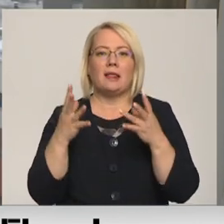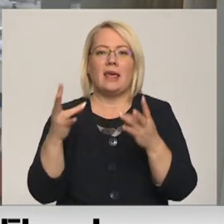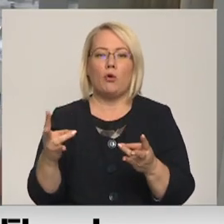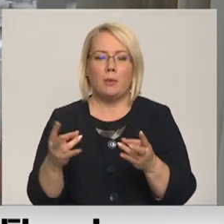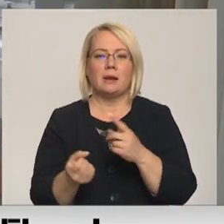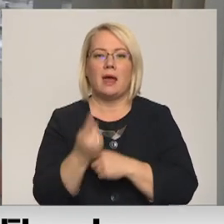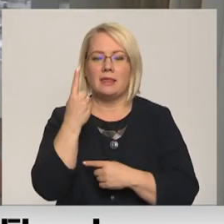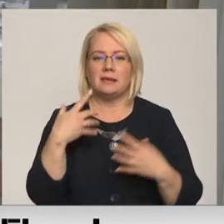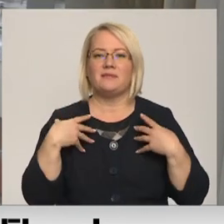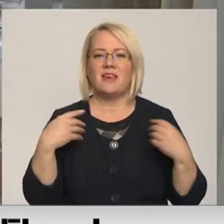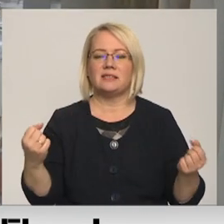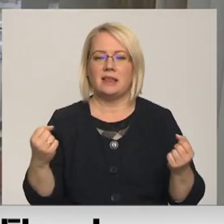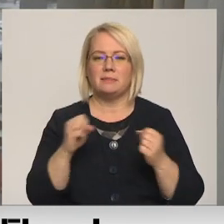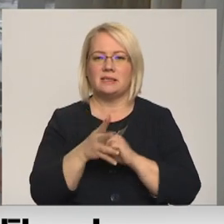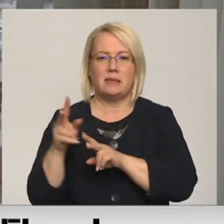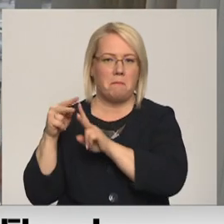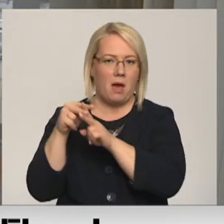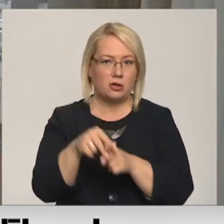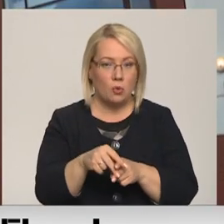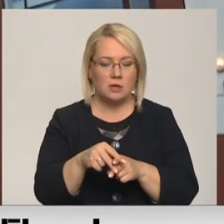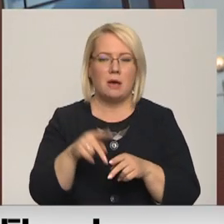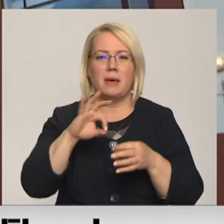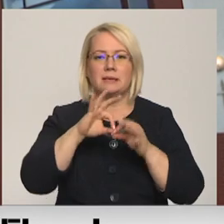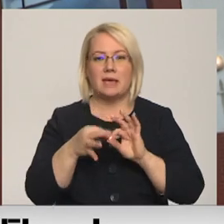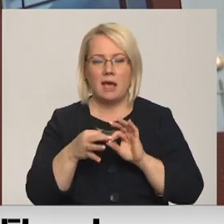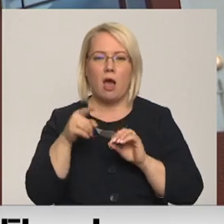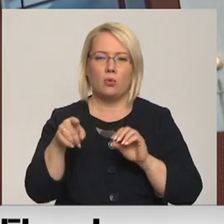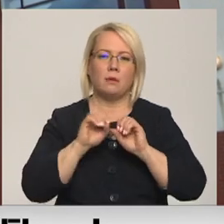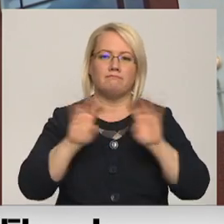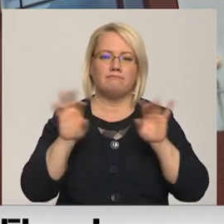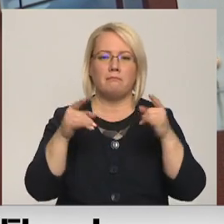kārtējo veselības sistēmas pārslodzi, bet par to plašāk skatieties sižetā Panorāmā.